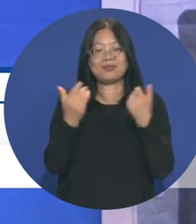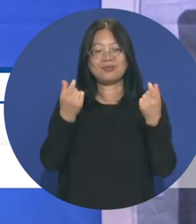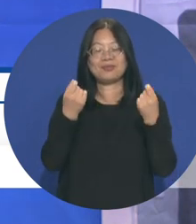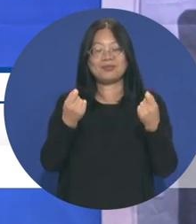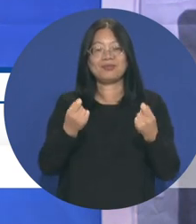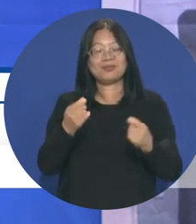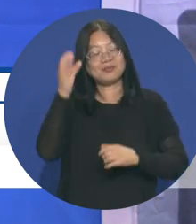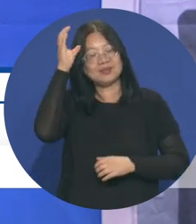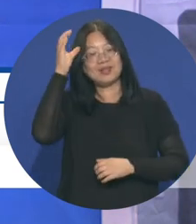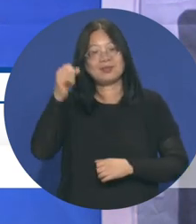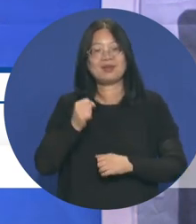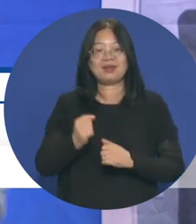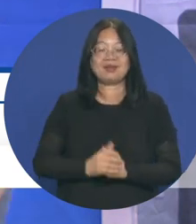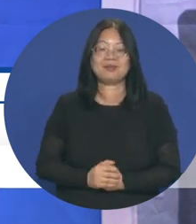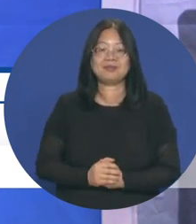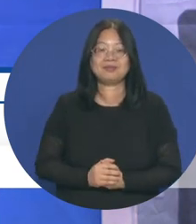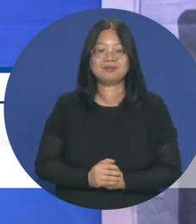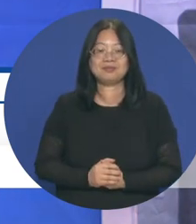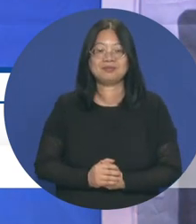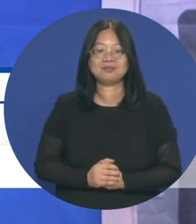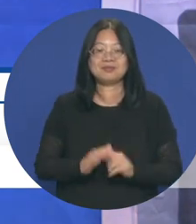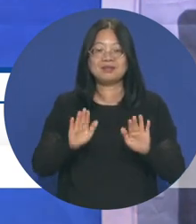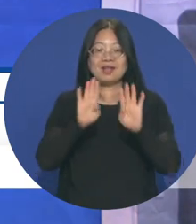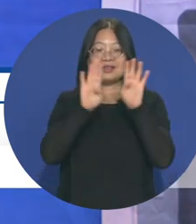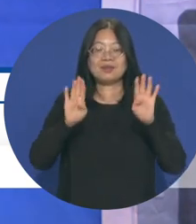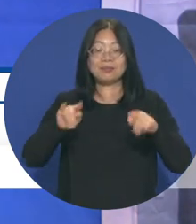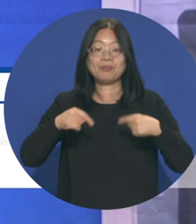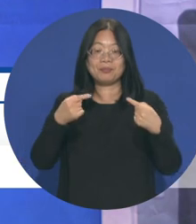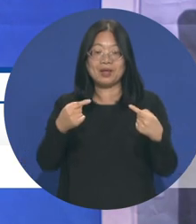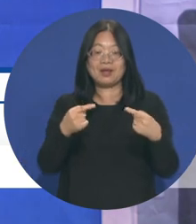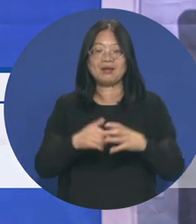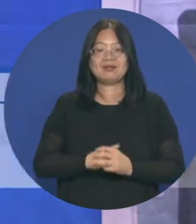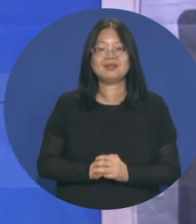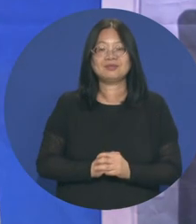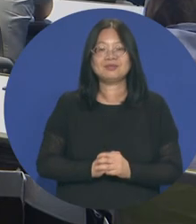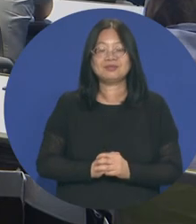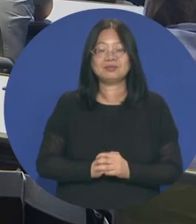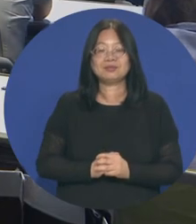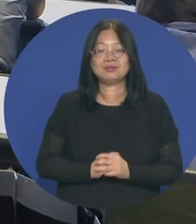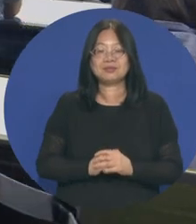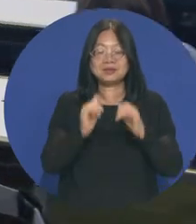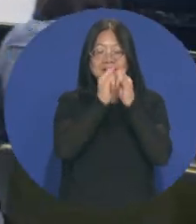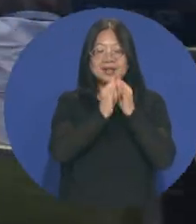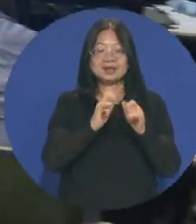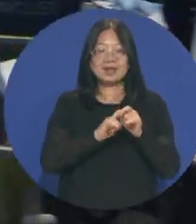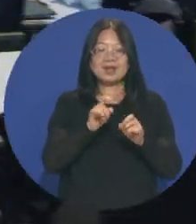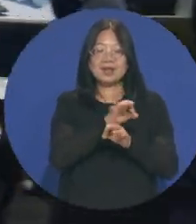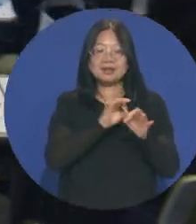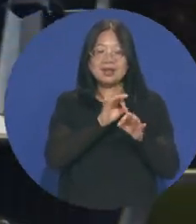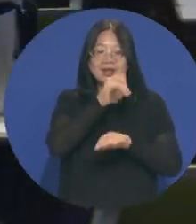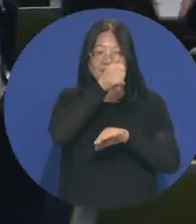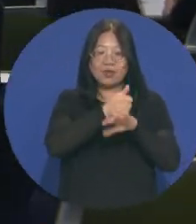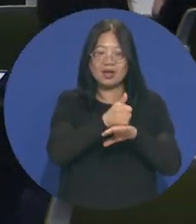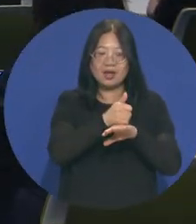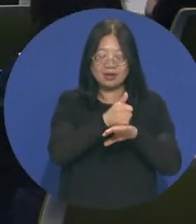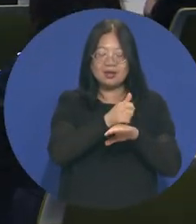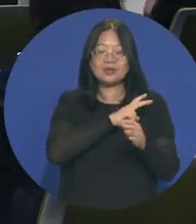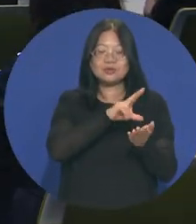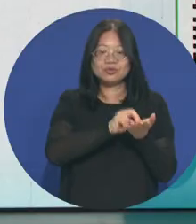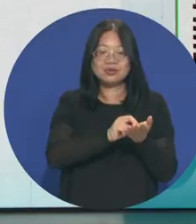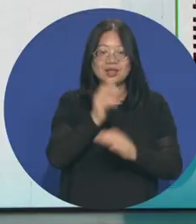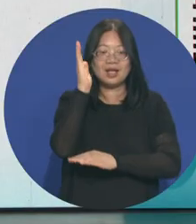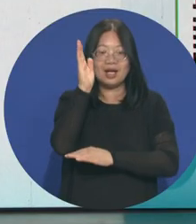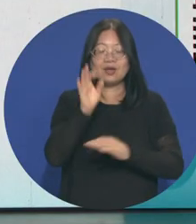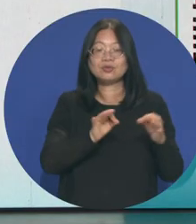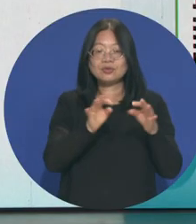되지 않을까라는 기대를 품고 네, 이번 박람회에 참석하게 되었습니다. 이와 함께 사회적 경제의 성과와 과제를 주제로